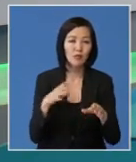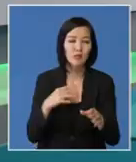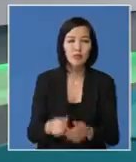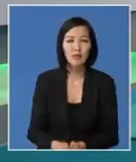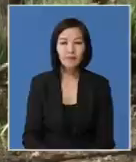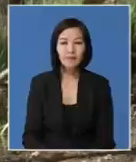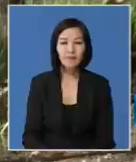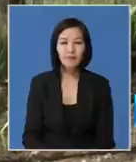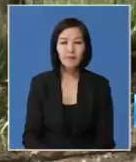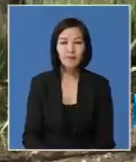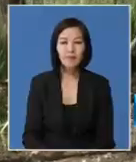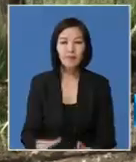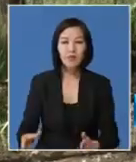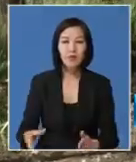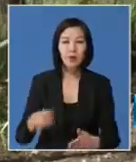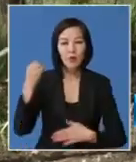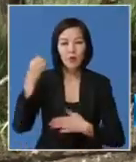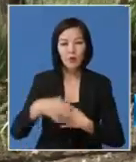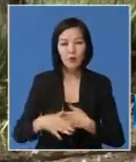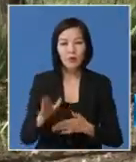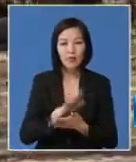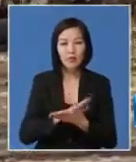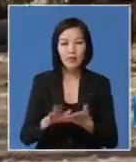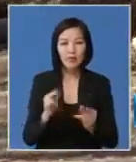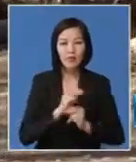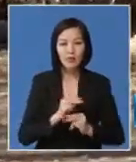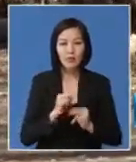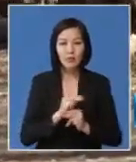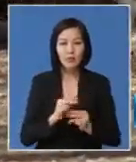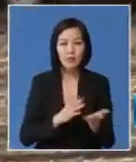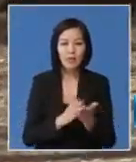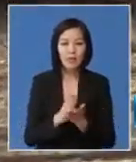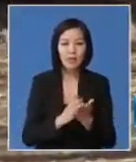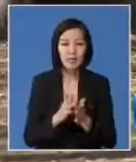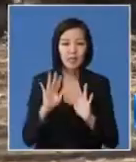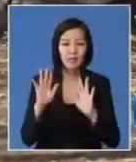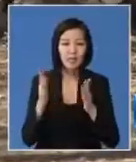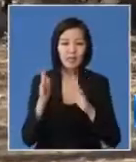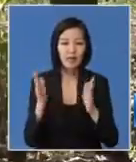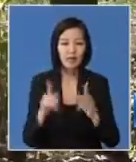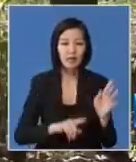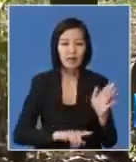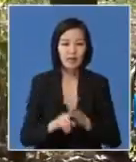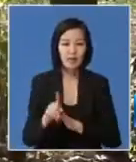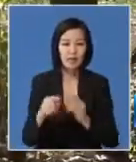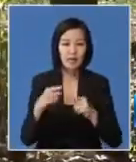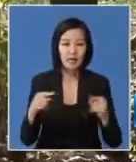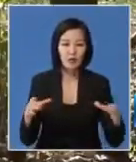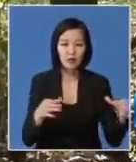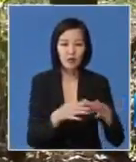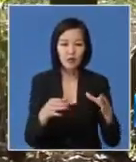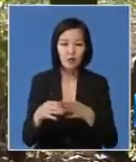отырғызылды. Облыс орталығындағы тазалық жұмысы ардагерлер саябағынан басталды. Түрлі мекеме өкілдері жұмылдырылып, іші-сырты